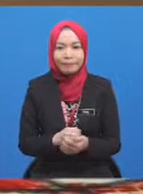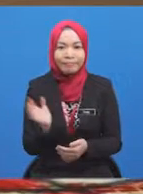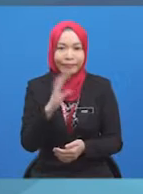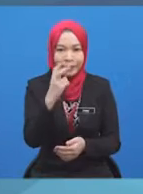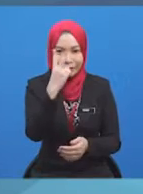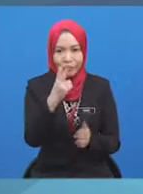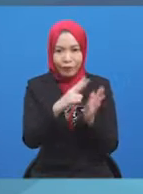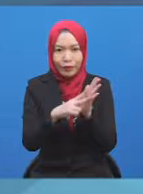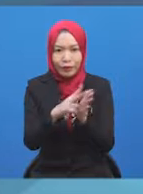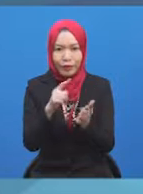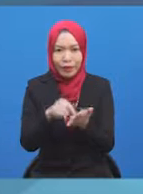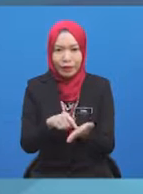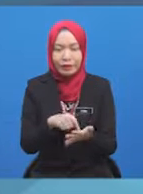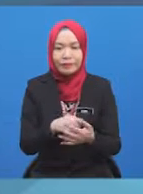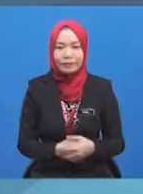ini.